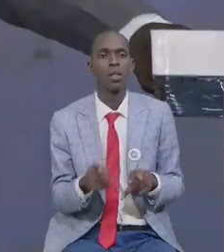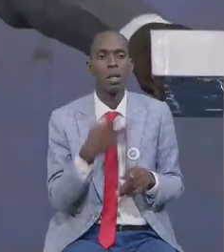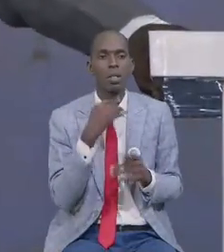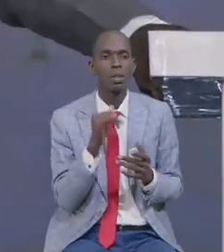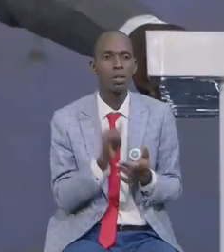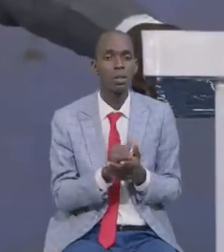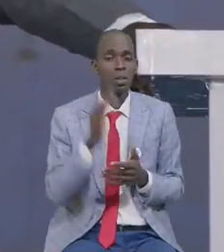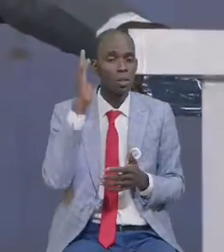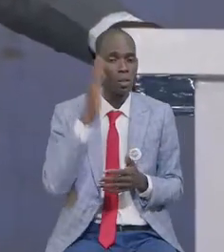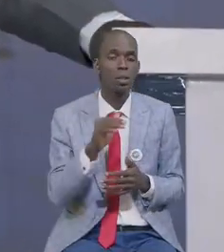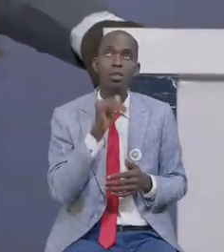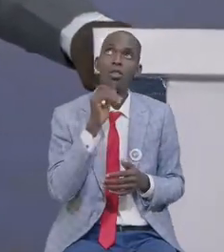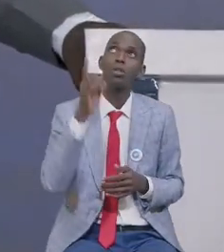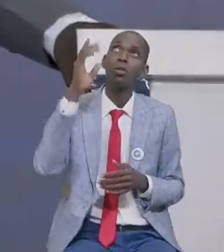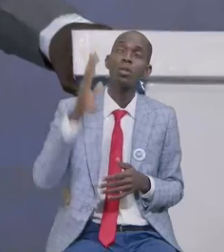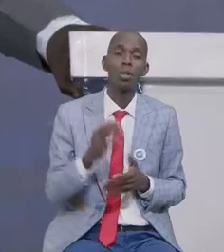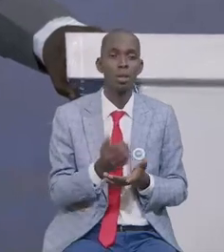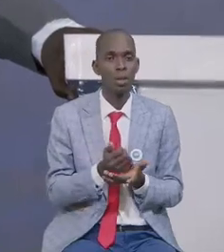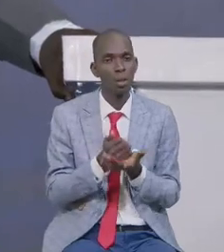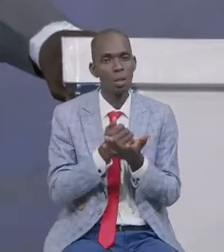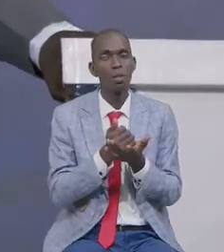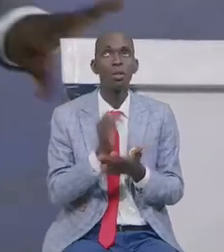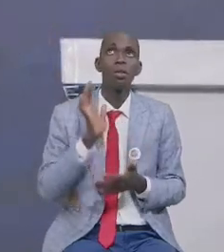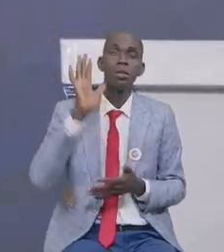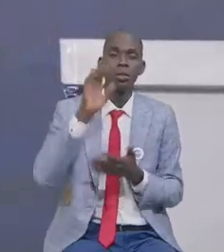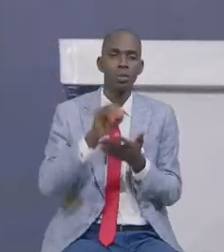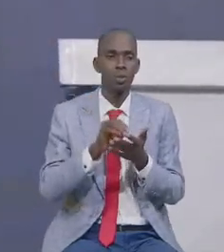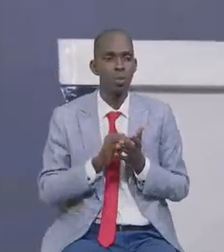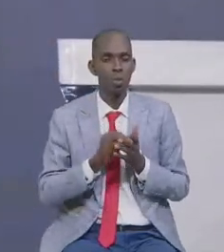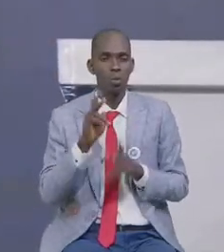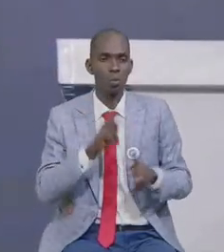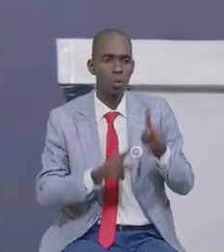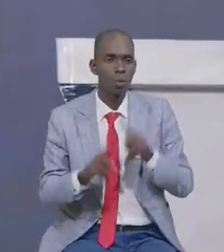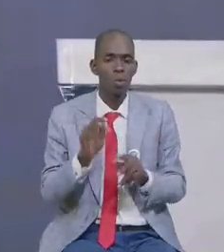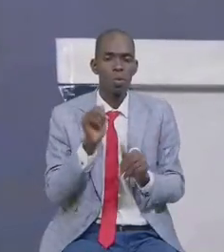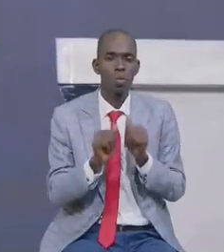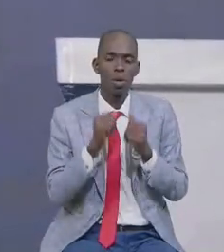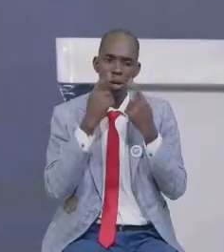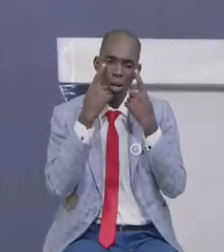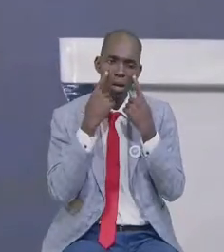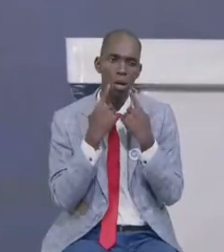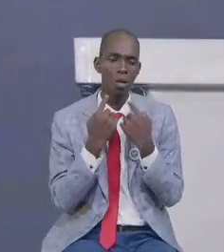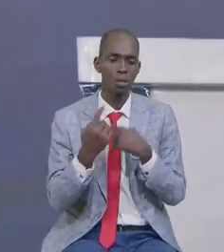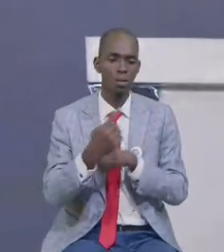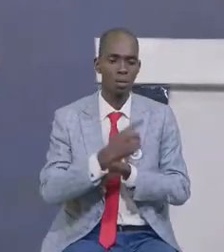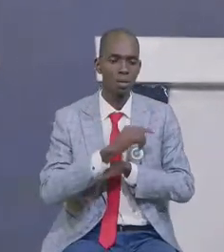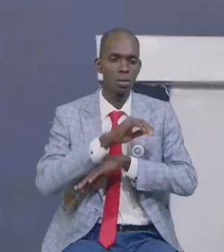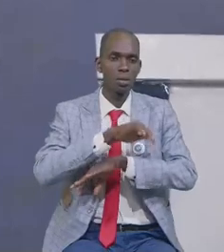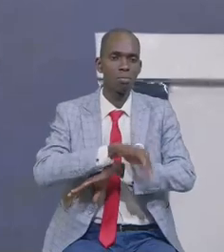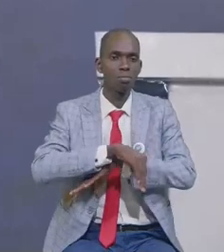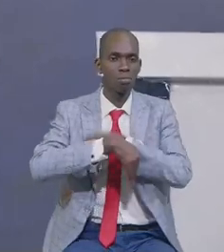Et Dieu ne fera-t-il pas justice à ses élus qui crient à lui jour et nuit?